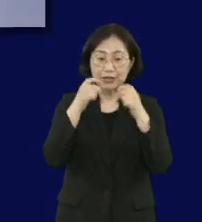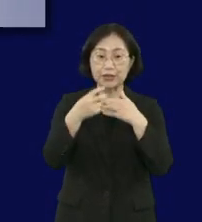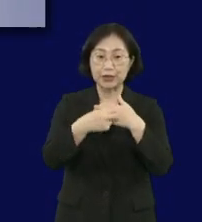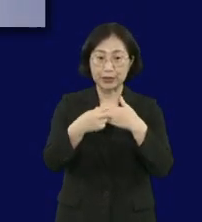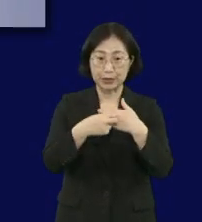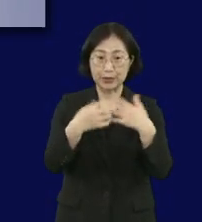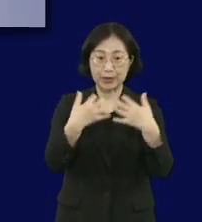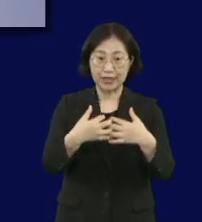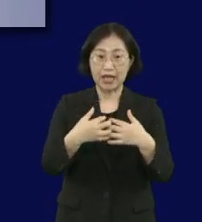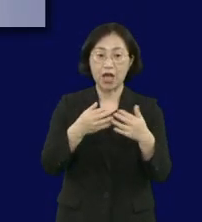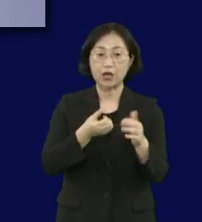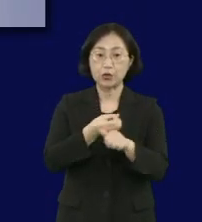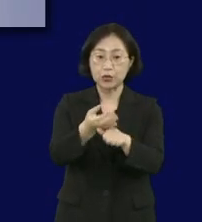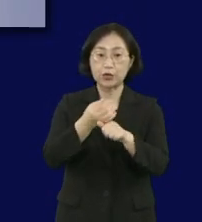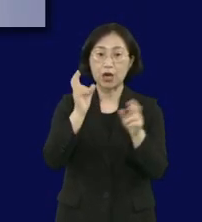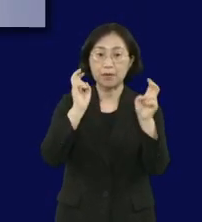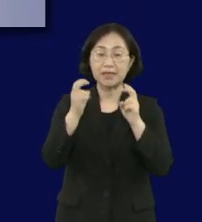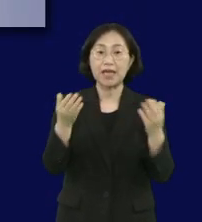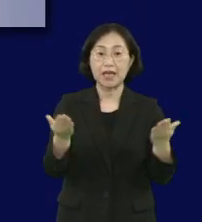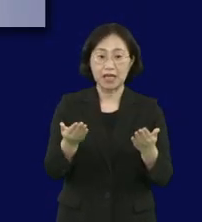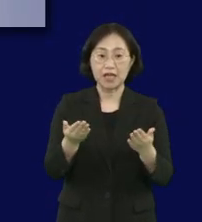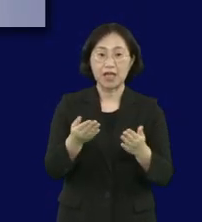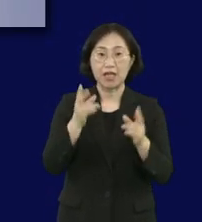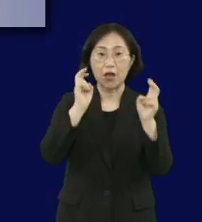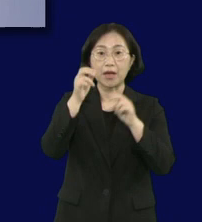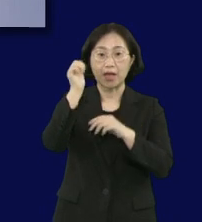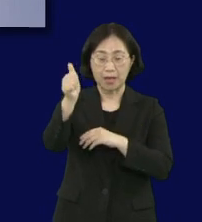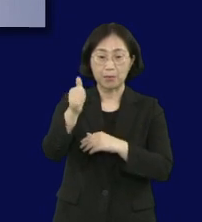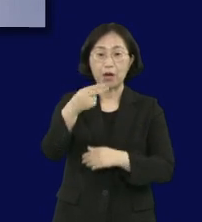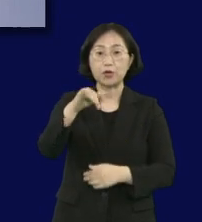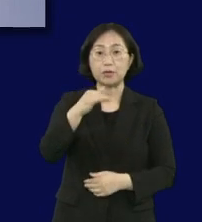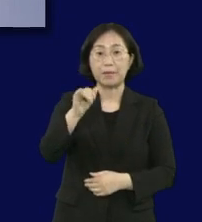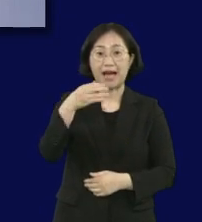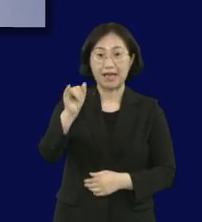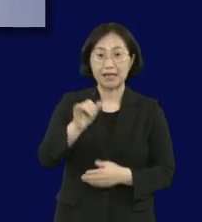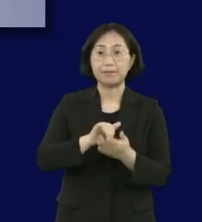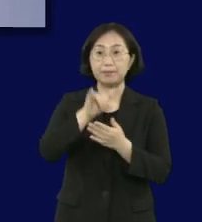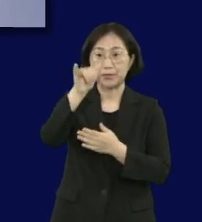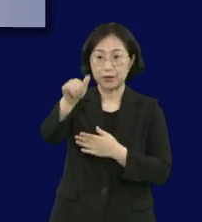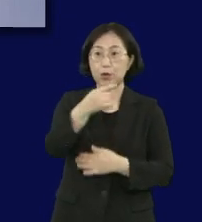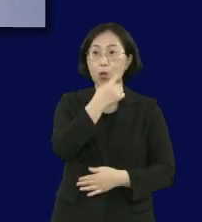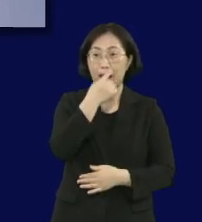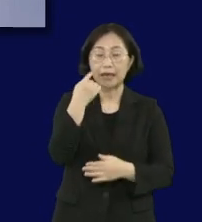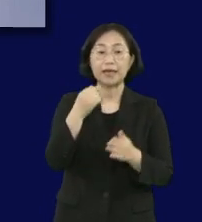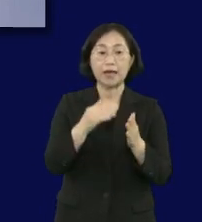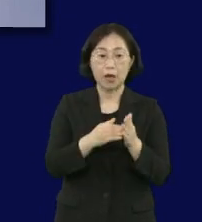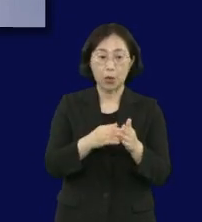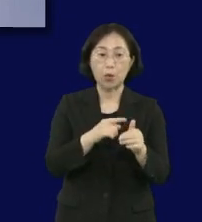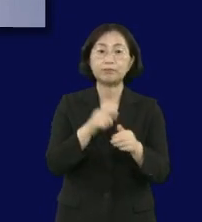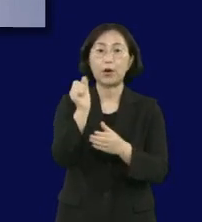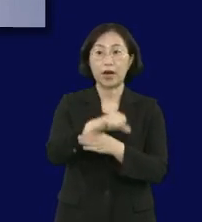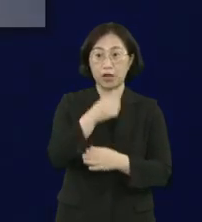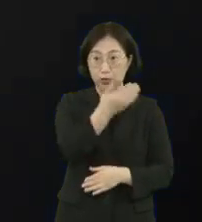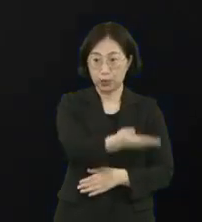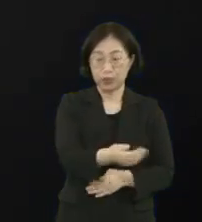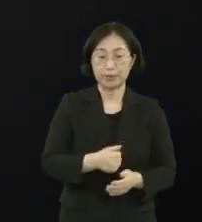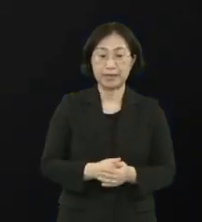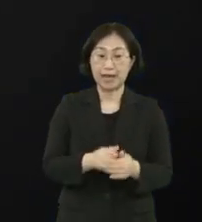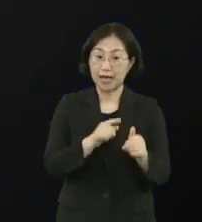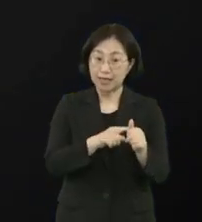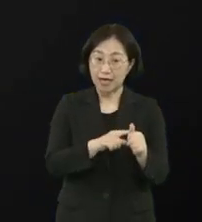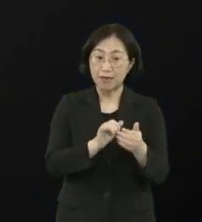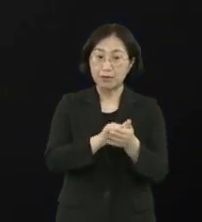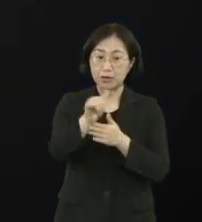의료기기 수출업체에서 일했는데 업체 대표가 두바이 출장 사실을 확인해줬고 A씨의 신원을 보증했습니다.